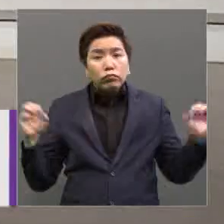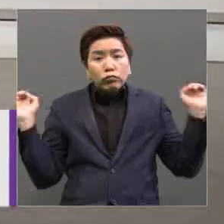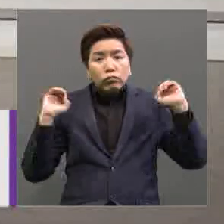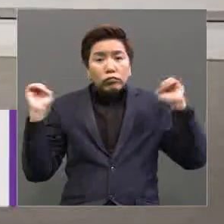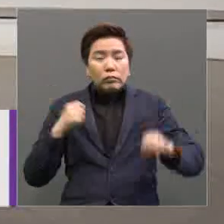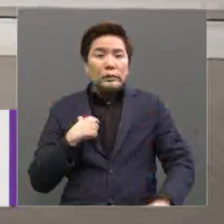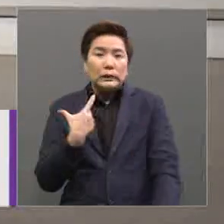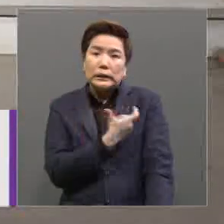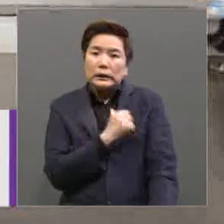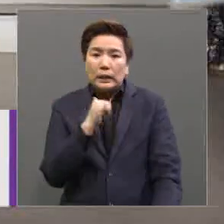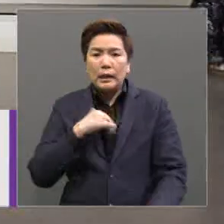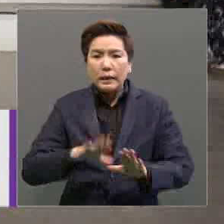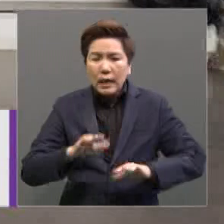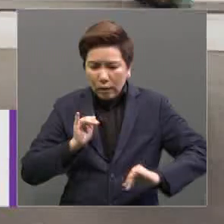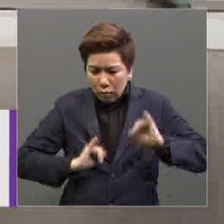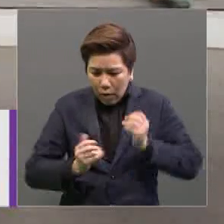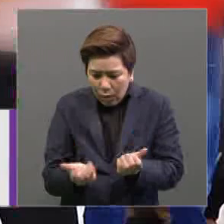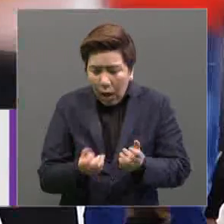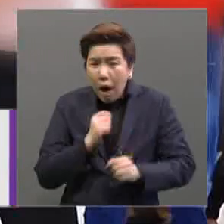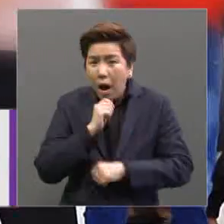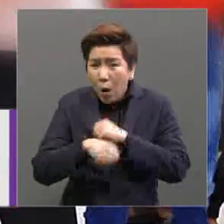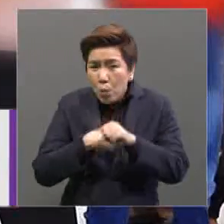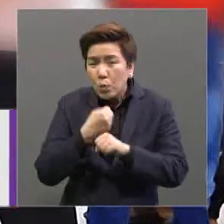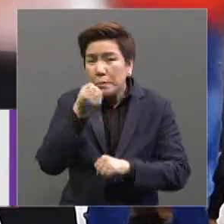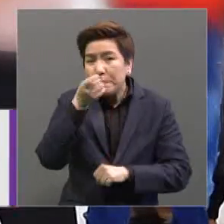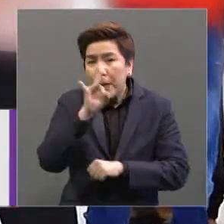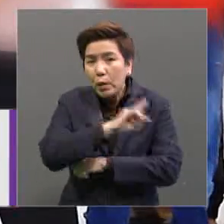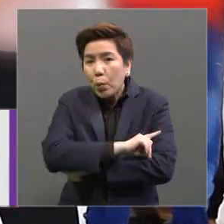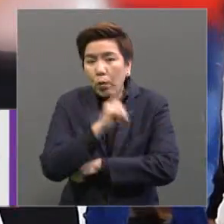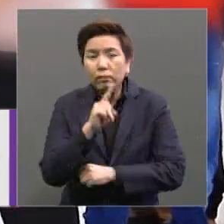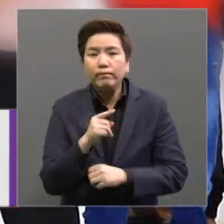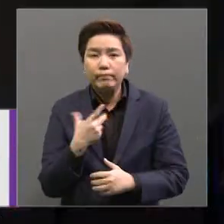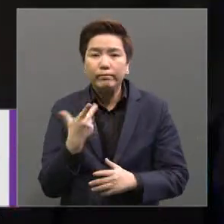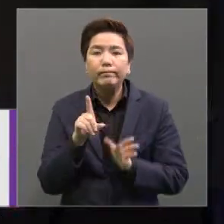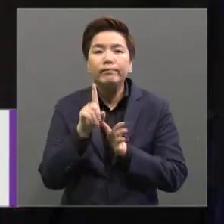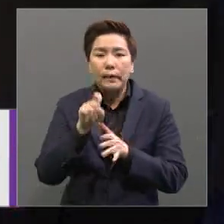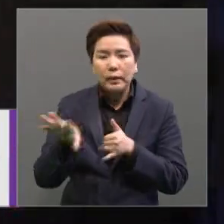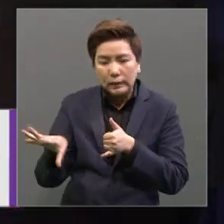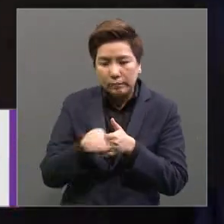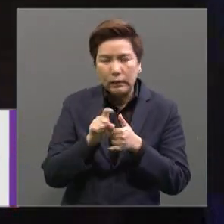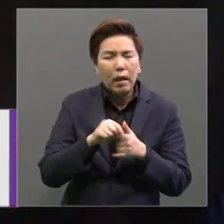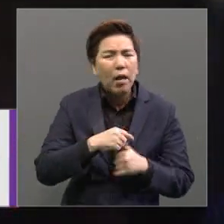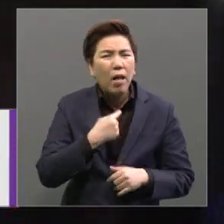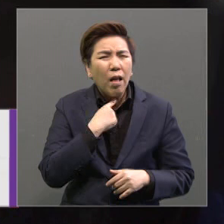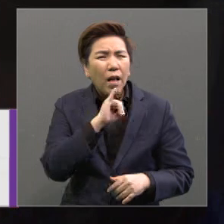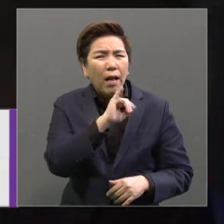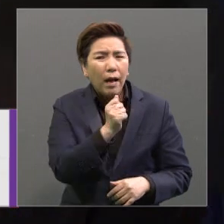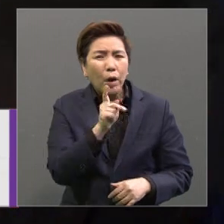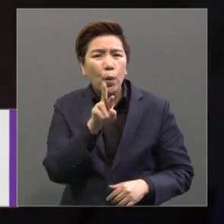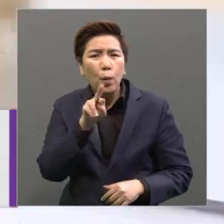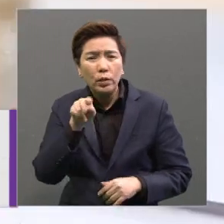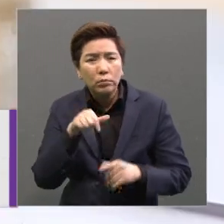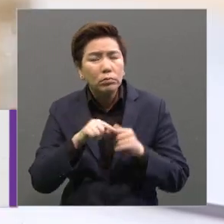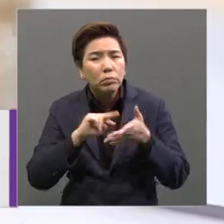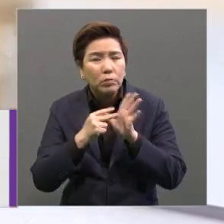เนี่ยมีรายงานยืนยันเด็กอายุเพียง 18วันเสียชีวิตจากการติดเชื้อไอกรนด้วยทีนี้มาทำความรู้จักโรคไอกรนกันหน่อยโรค